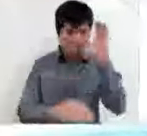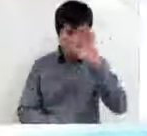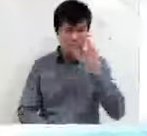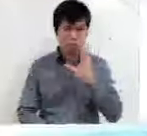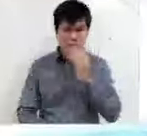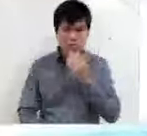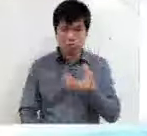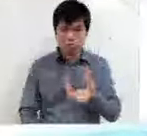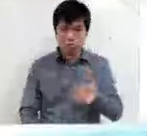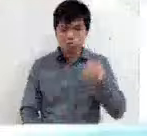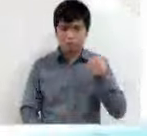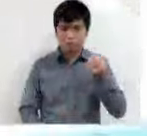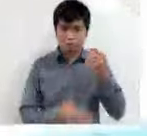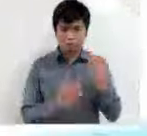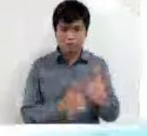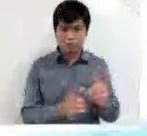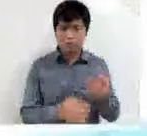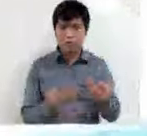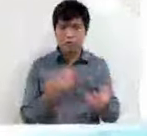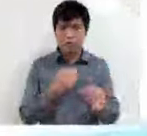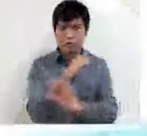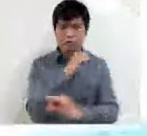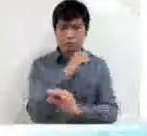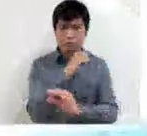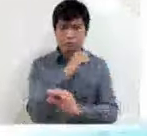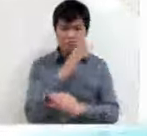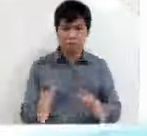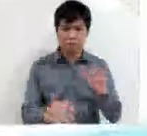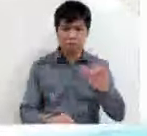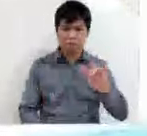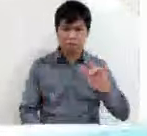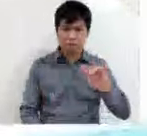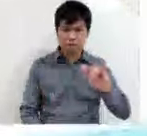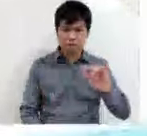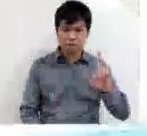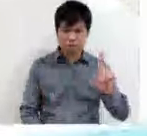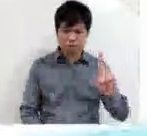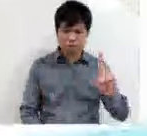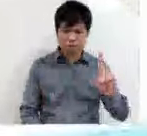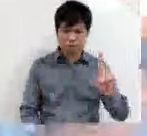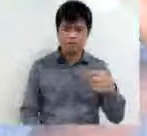dayuhan base sa nakuhang ID sa bag at booking details sa ride-hailing app.